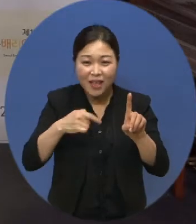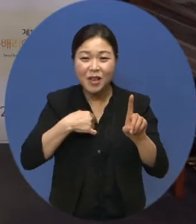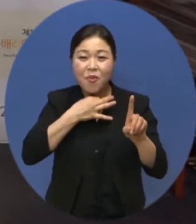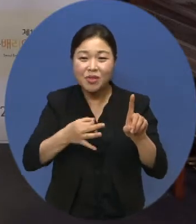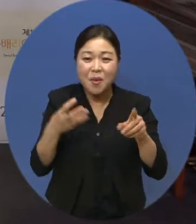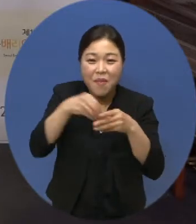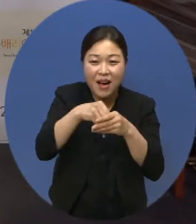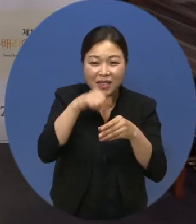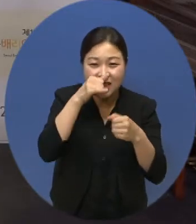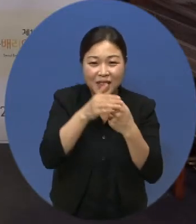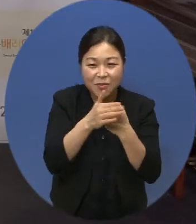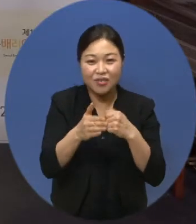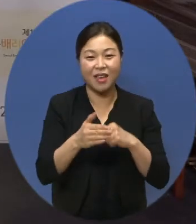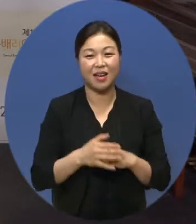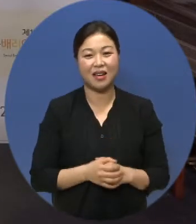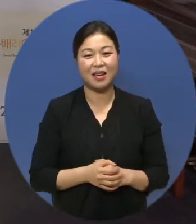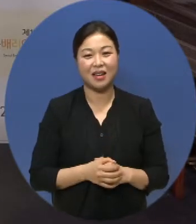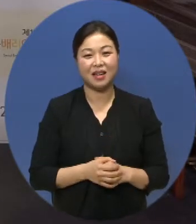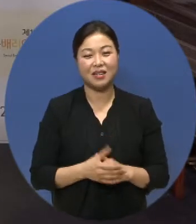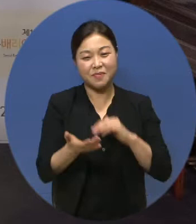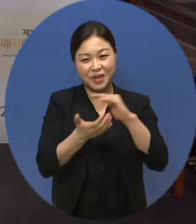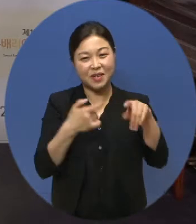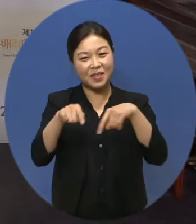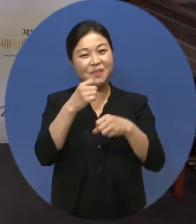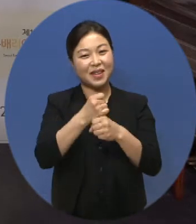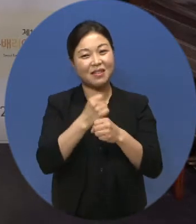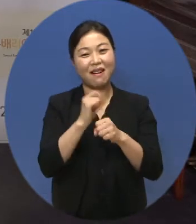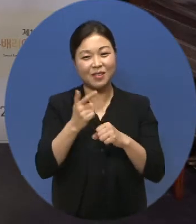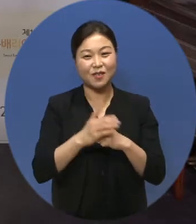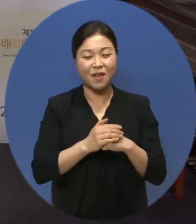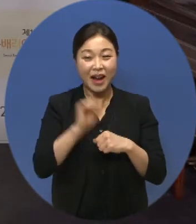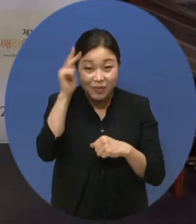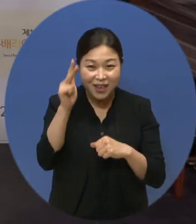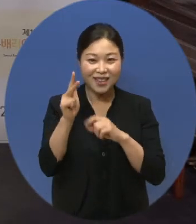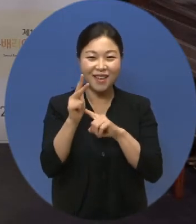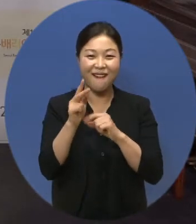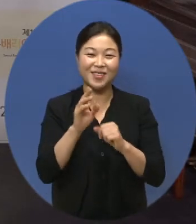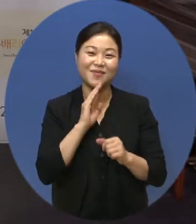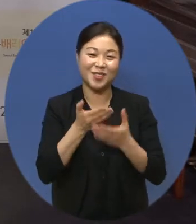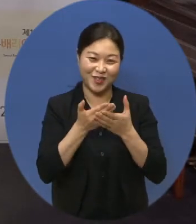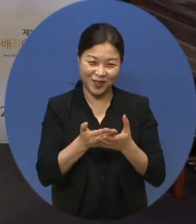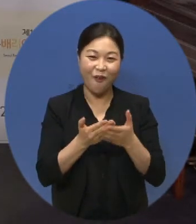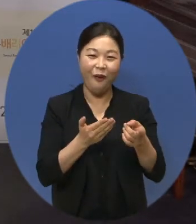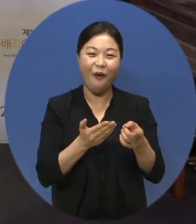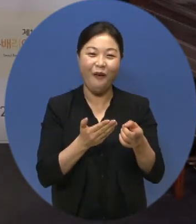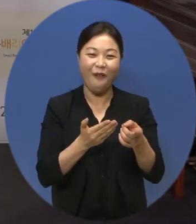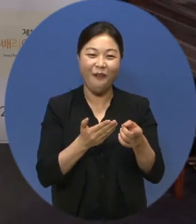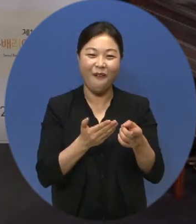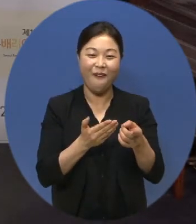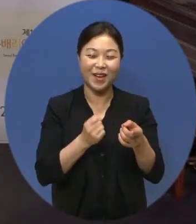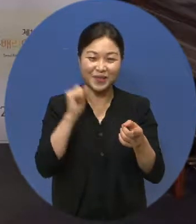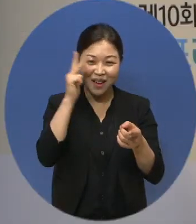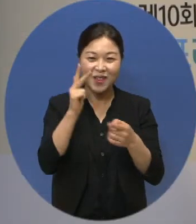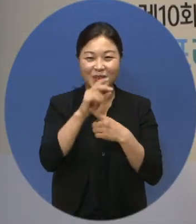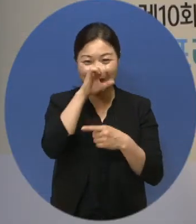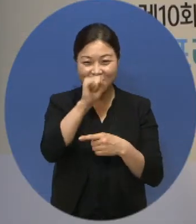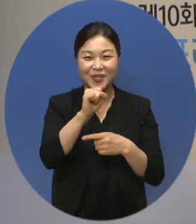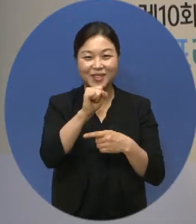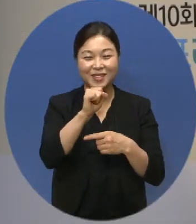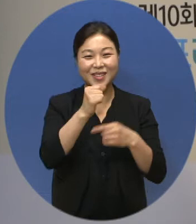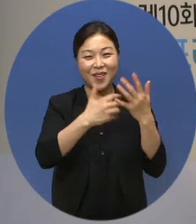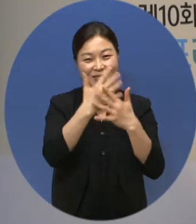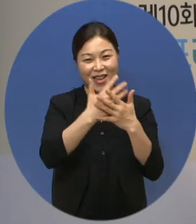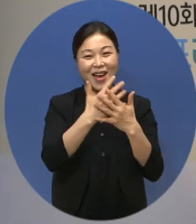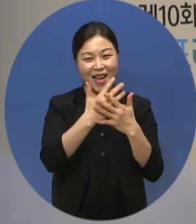네, 그래서 연출된 건 아니고요. 네, 되게 보석 같은 순간이라는 생각을 했습니다. 진짜 보석 같은 순간이었다. 네. 자,